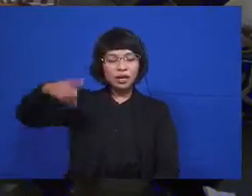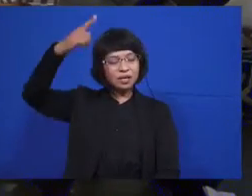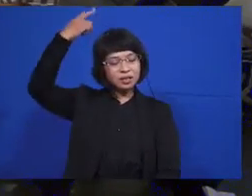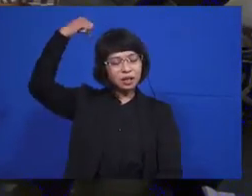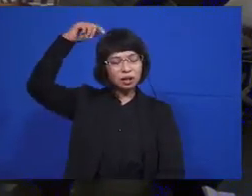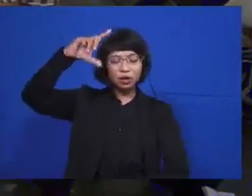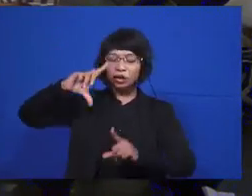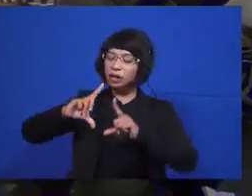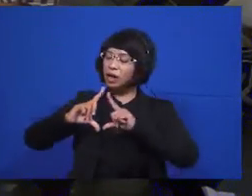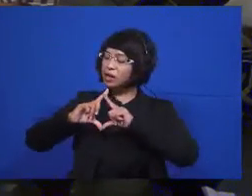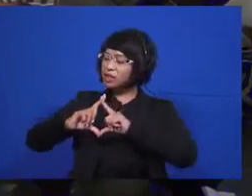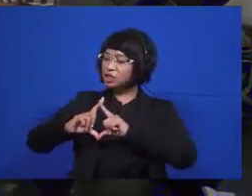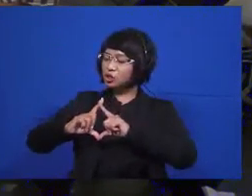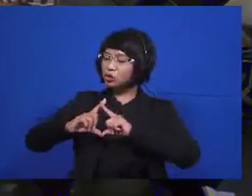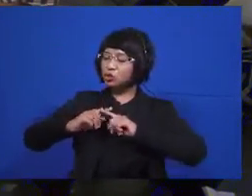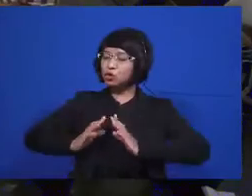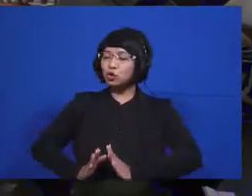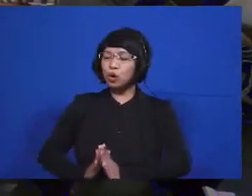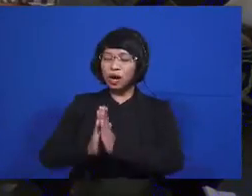Athanasius,